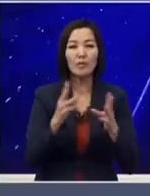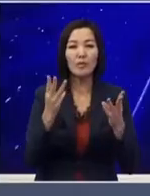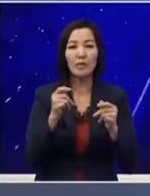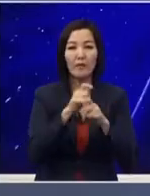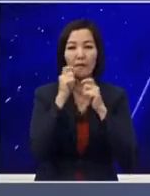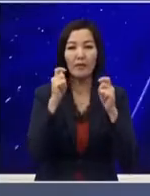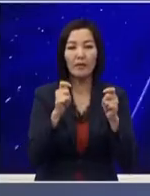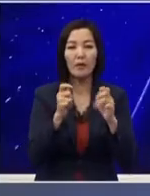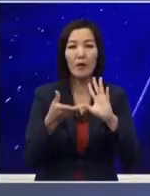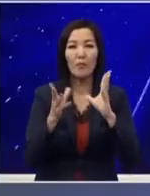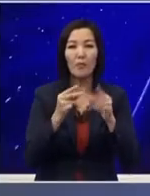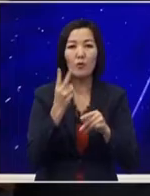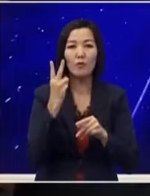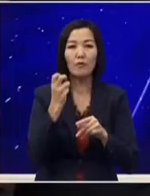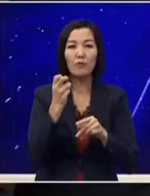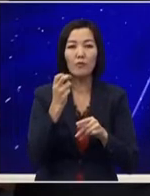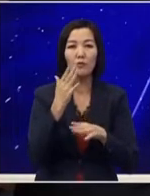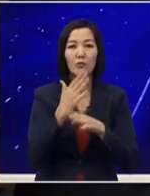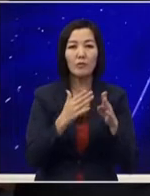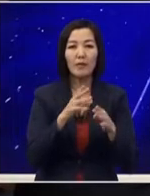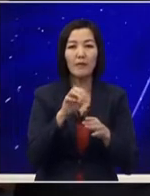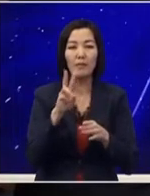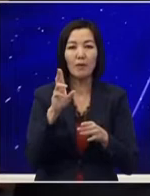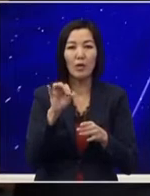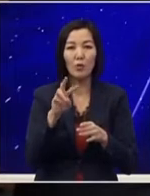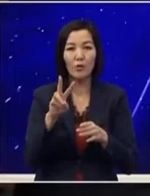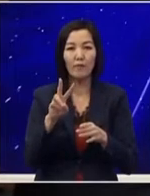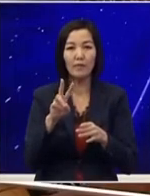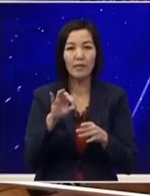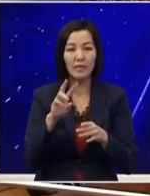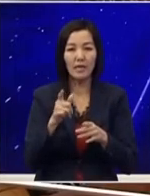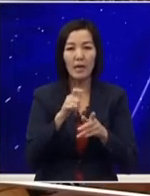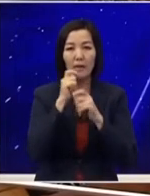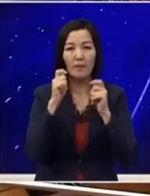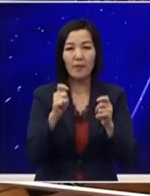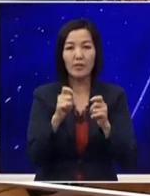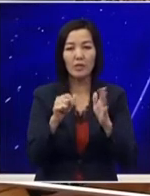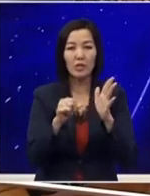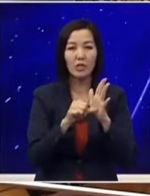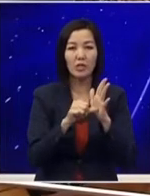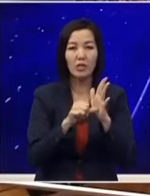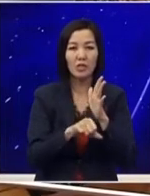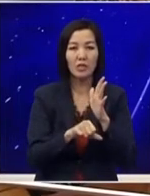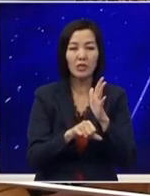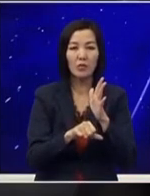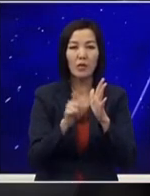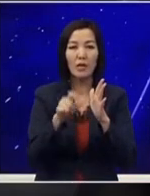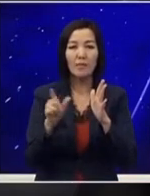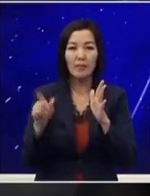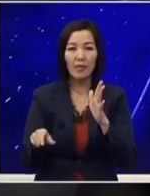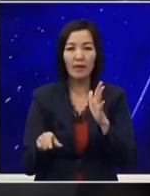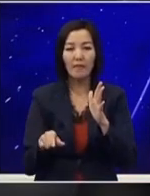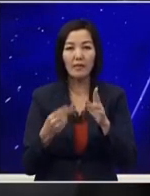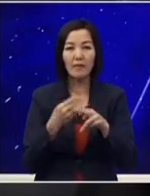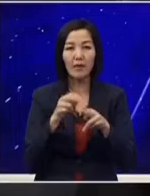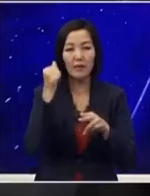денежным вознаграждением в размере более 2,5 миллионов тенге стали порядка 600 преподавателей. В этом